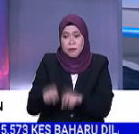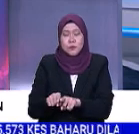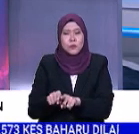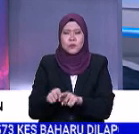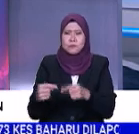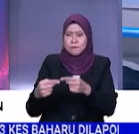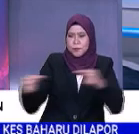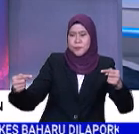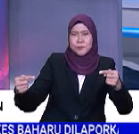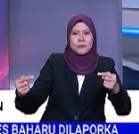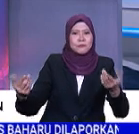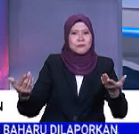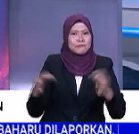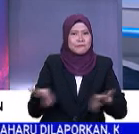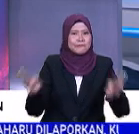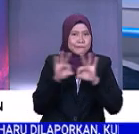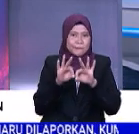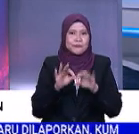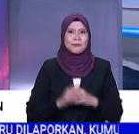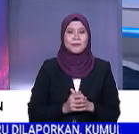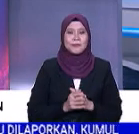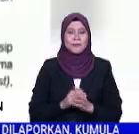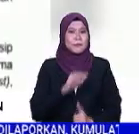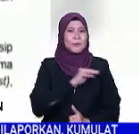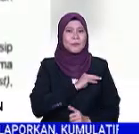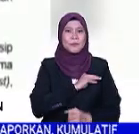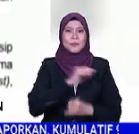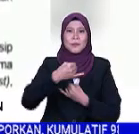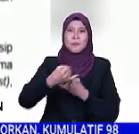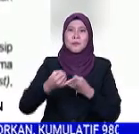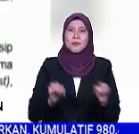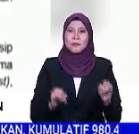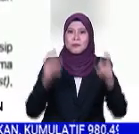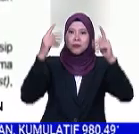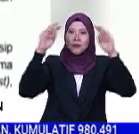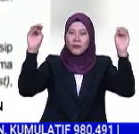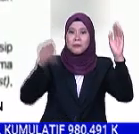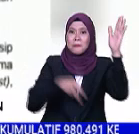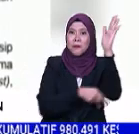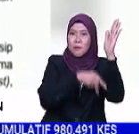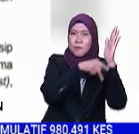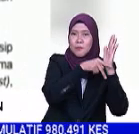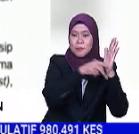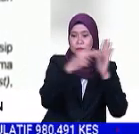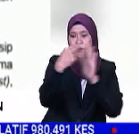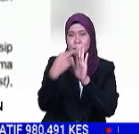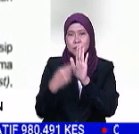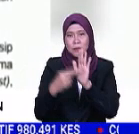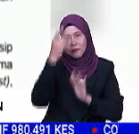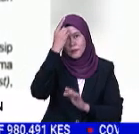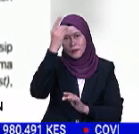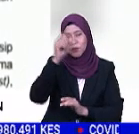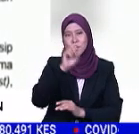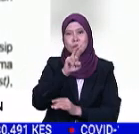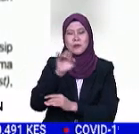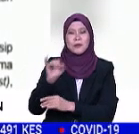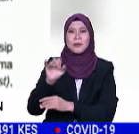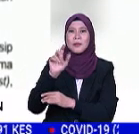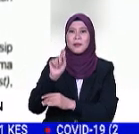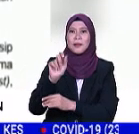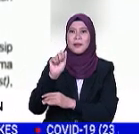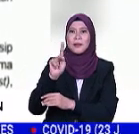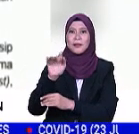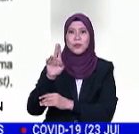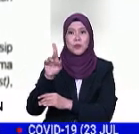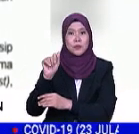berlakunya percanggahan kepentingan. Menteri di Jabatan Perdana Menteri, Parlimen dan Undang-Undang, Datuk Seri Taqiyuddin Hassan